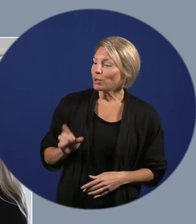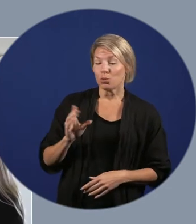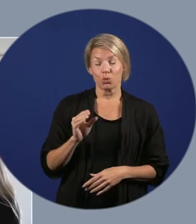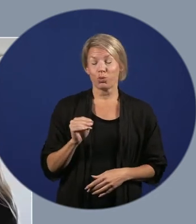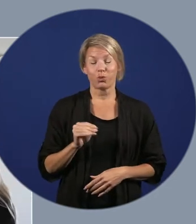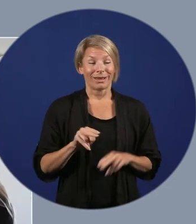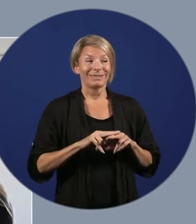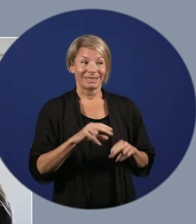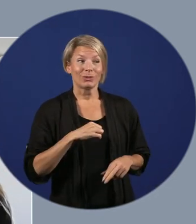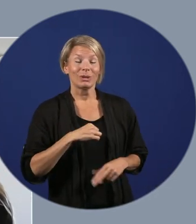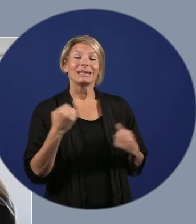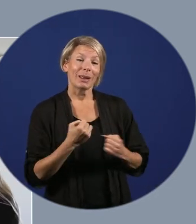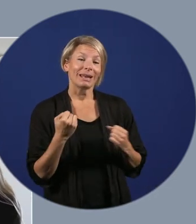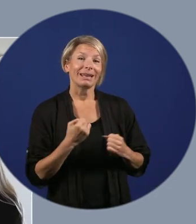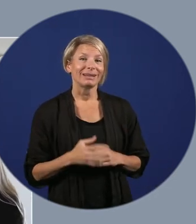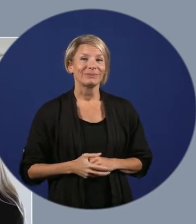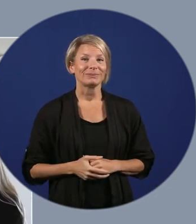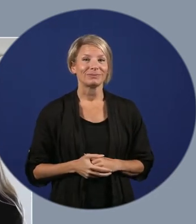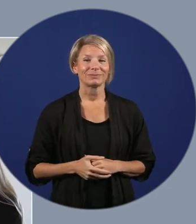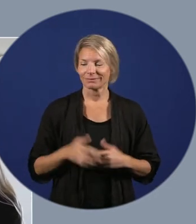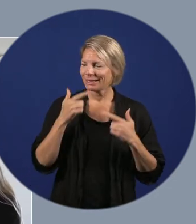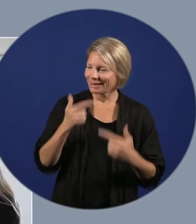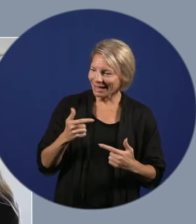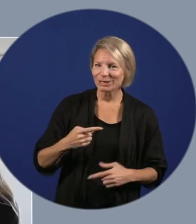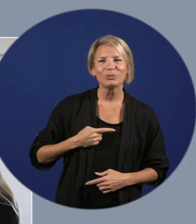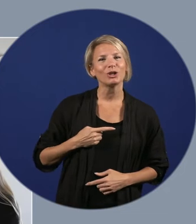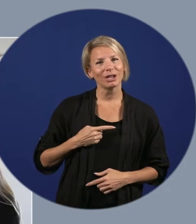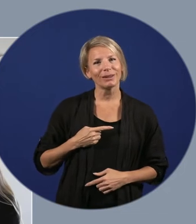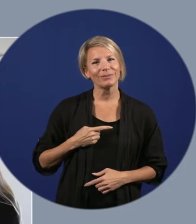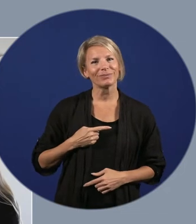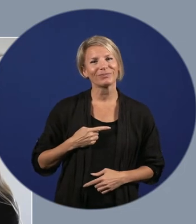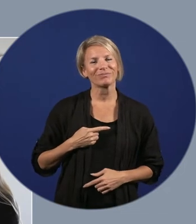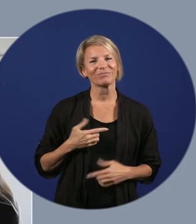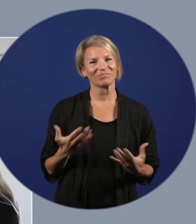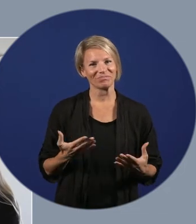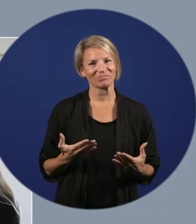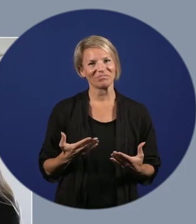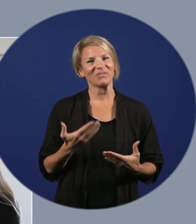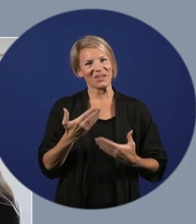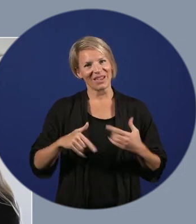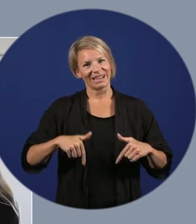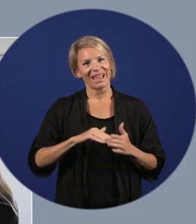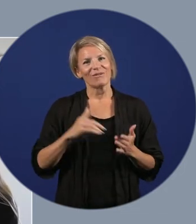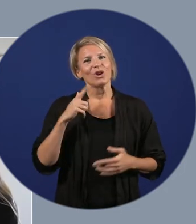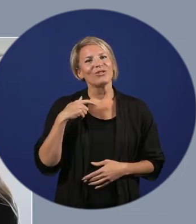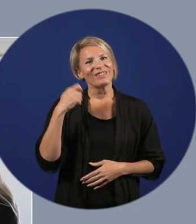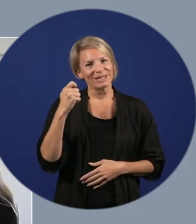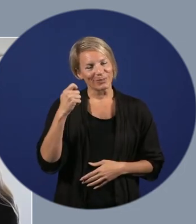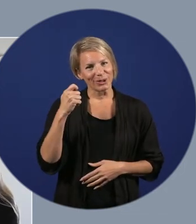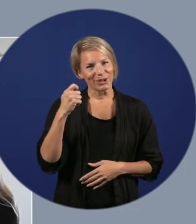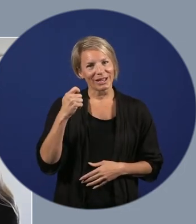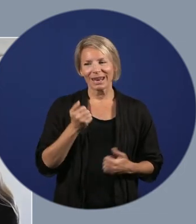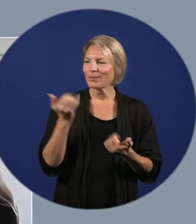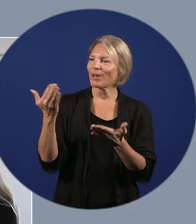kul. Spännande. Tack så jättemycket. Det får bli avslutande ord härifrån Visby på Gotland. Och vi lämnar över tillbaka